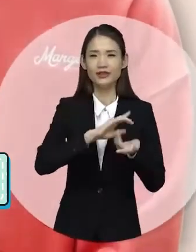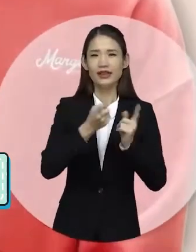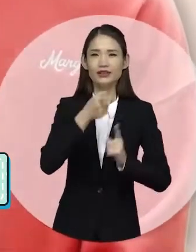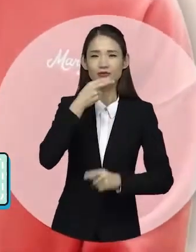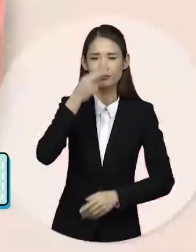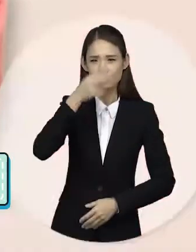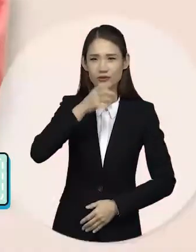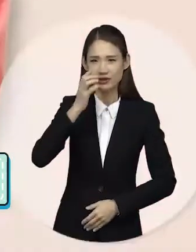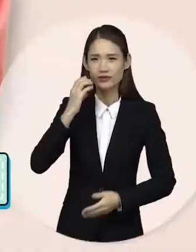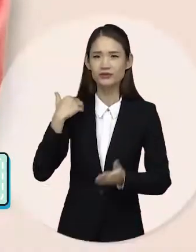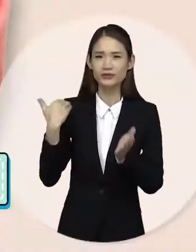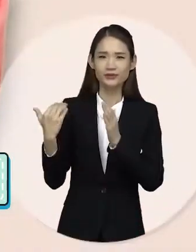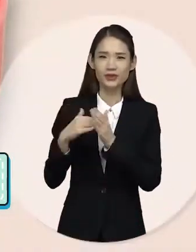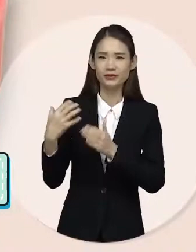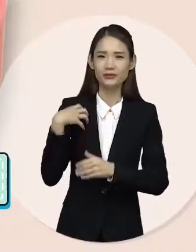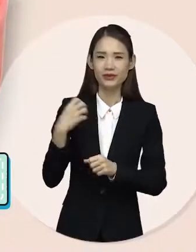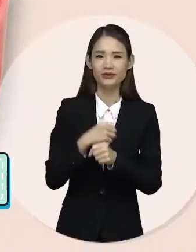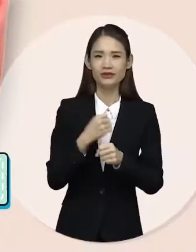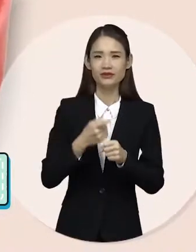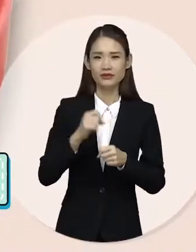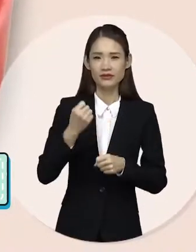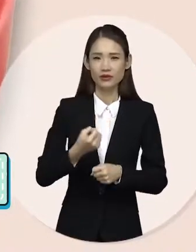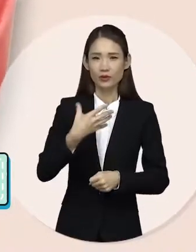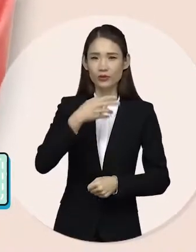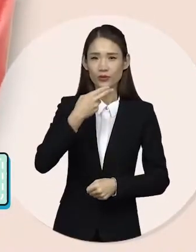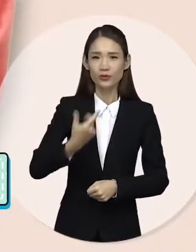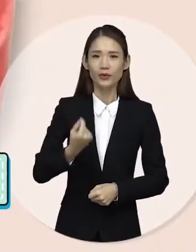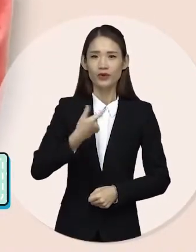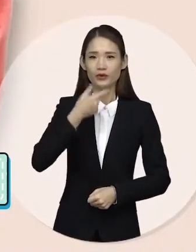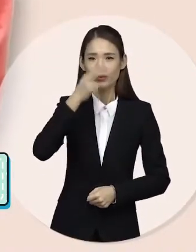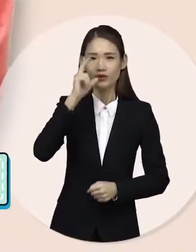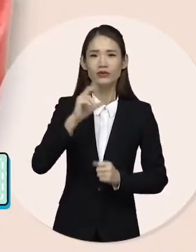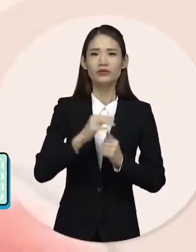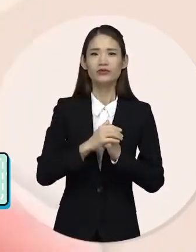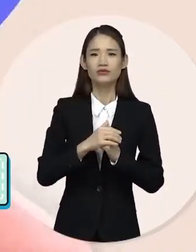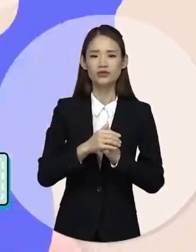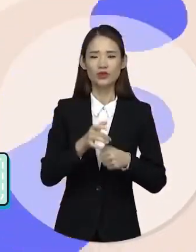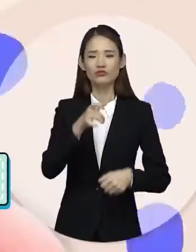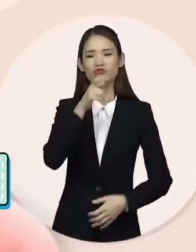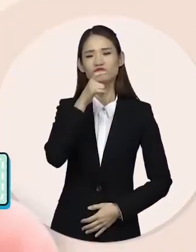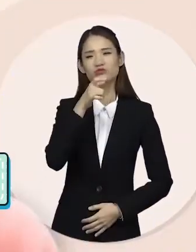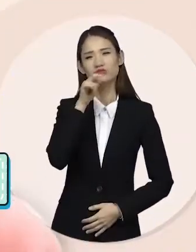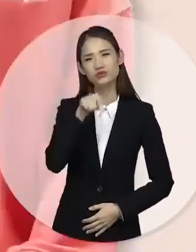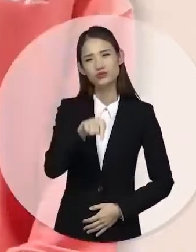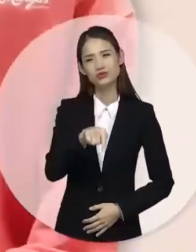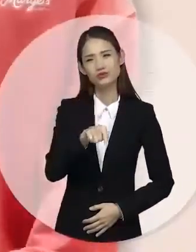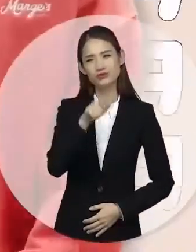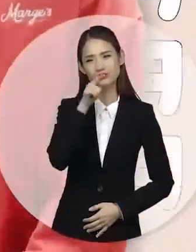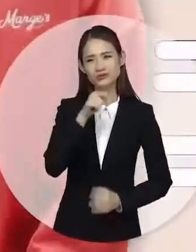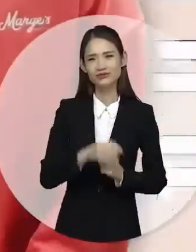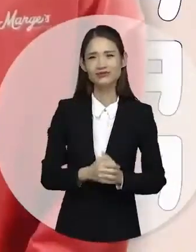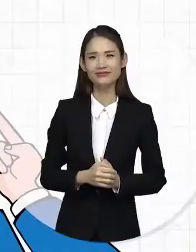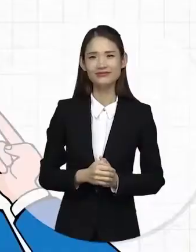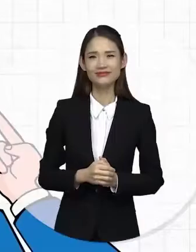내가 대신 먹을게. 아니라 괜찮다고. 그래서 먹으려고 그냥 빠르게 콱 먹었는데 물이 들어있더라고.